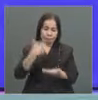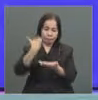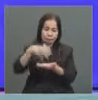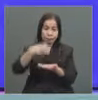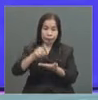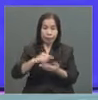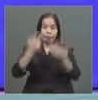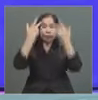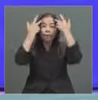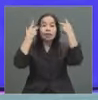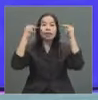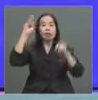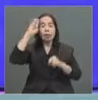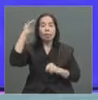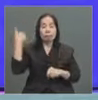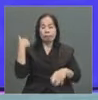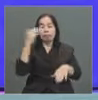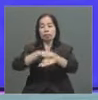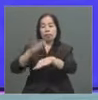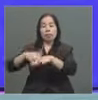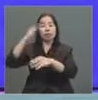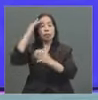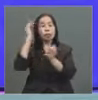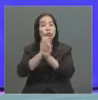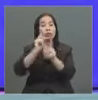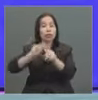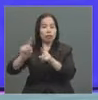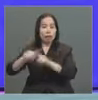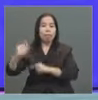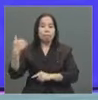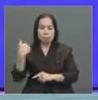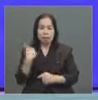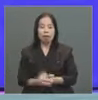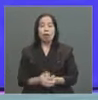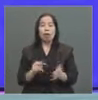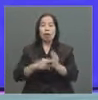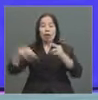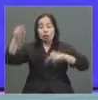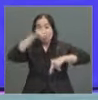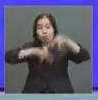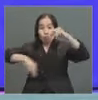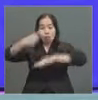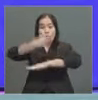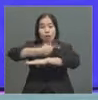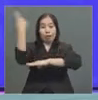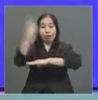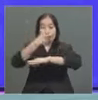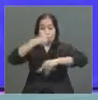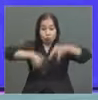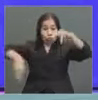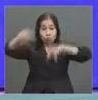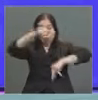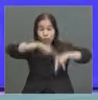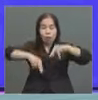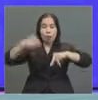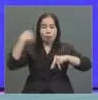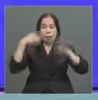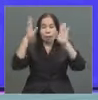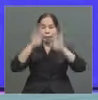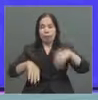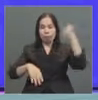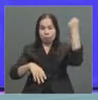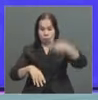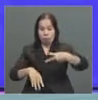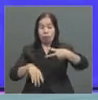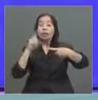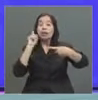ได้กำชับไปยังเจ้าที่ตำรวจและทุกส่วนครับด่านตรวจคัดกรองจะมี2ลักษณะครับลักษณะที่1ที่เราเห็น